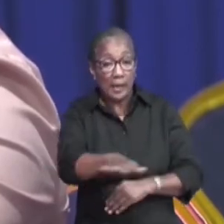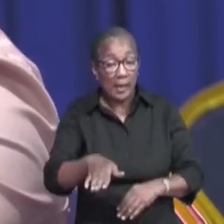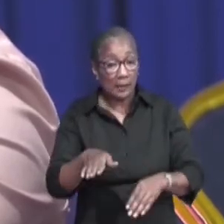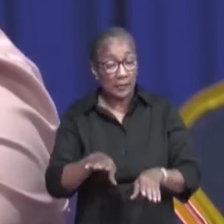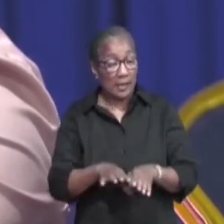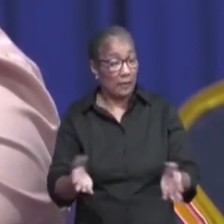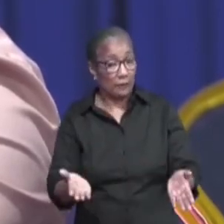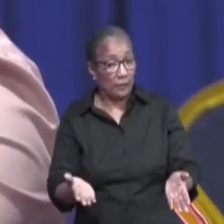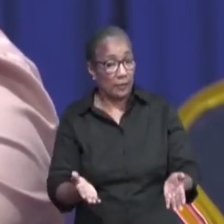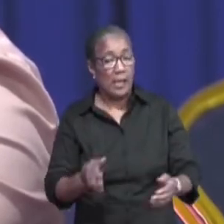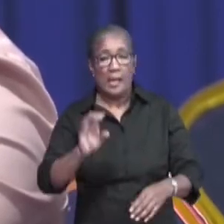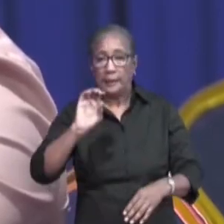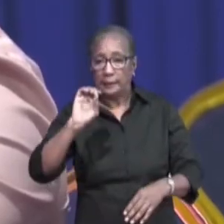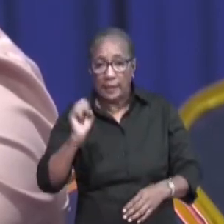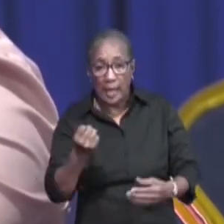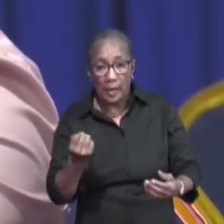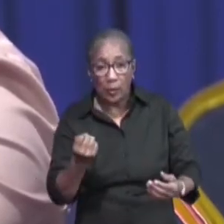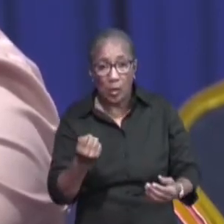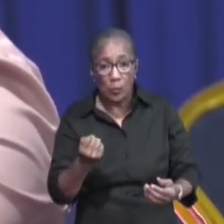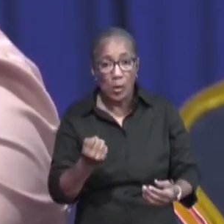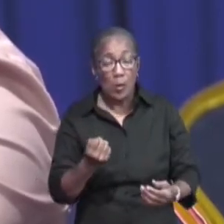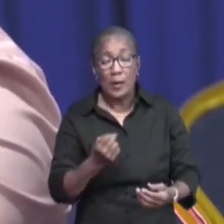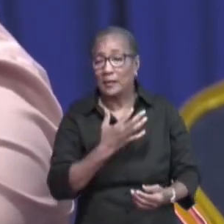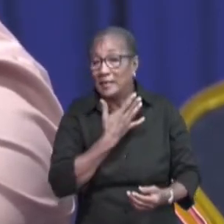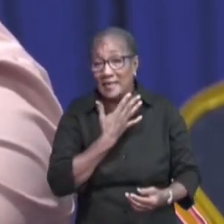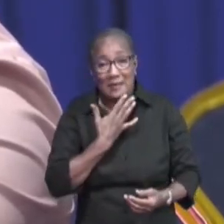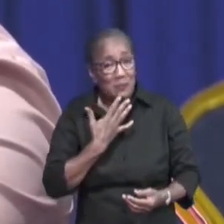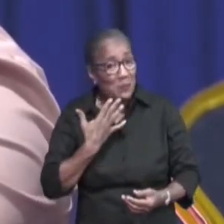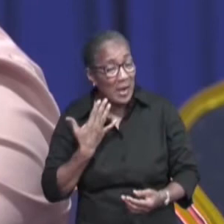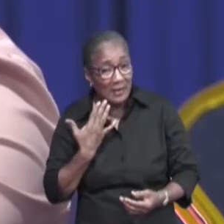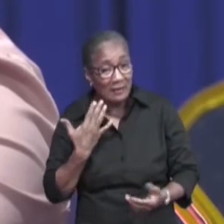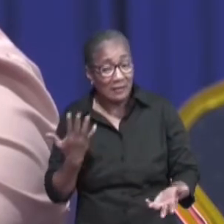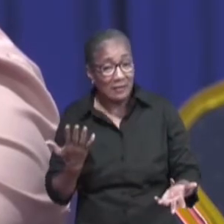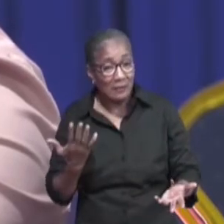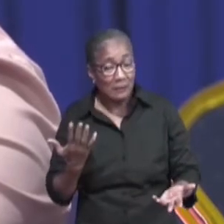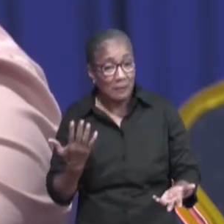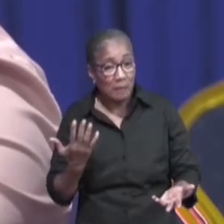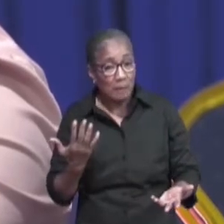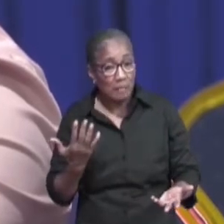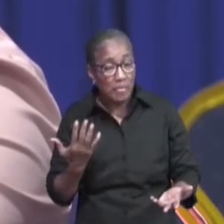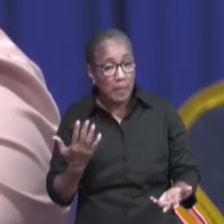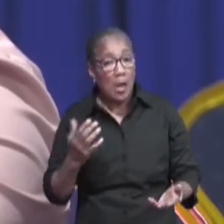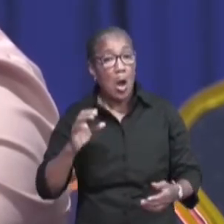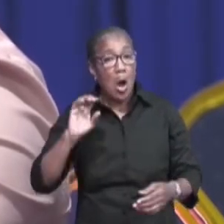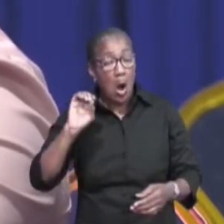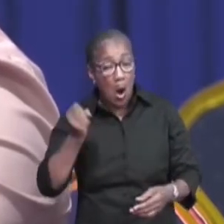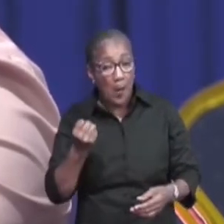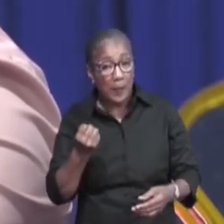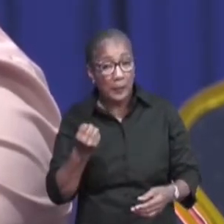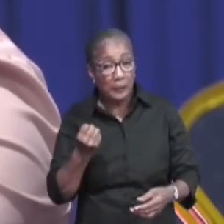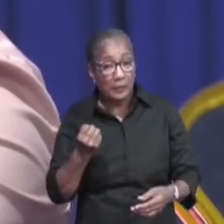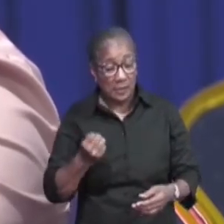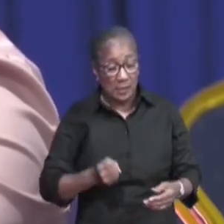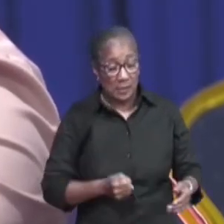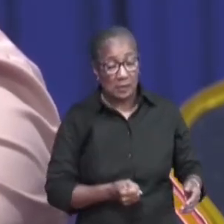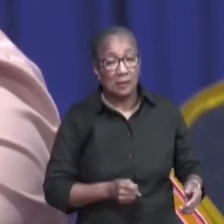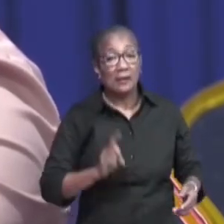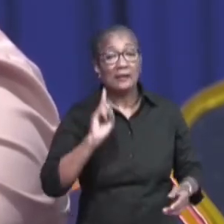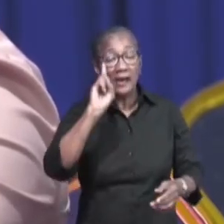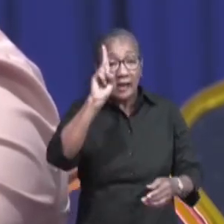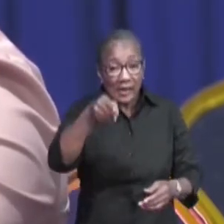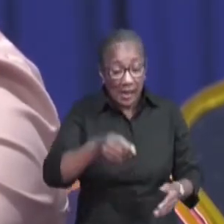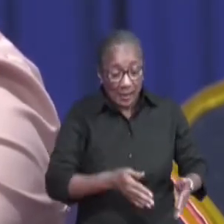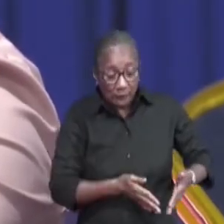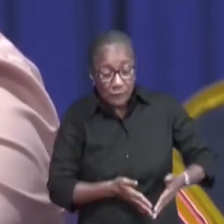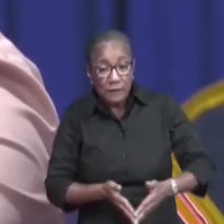en fu dat meki ano bende makriki fu unu fu fu tek ana aliba fu ana rego